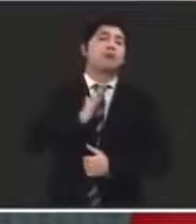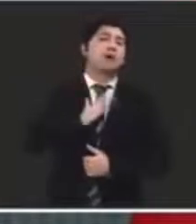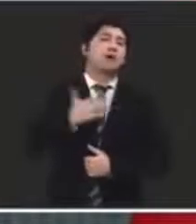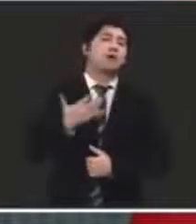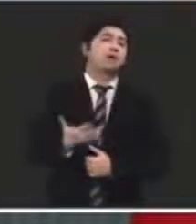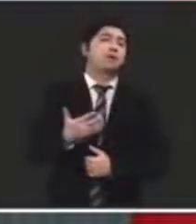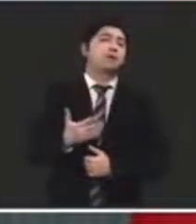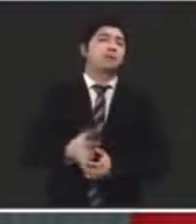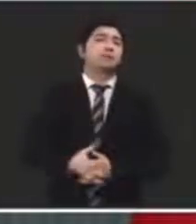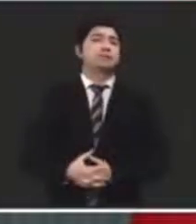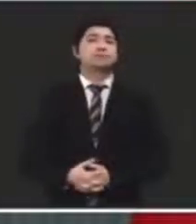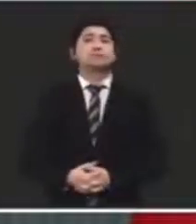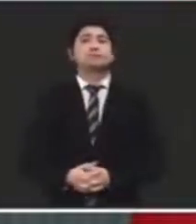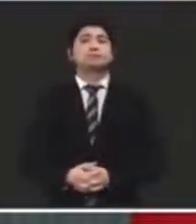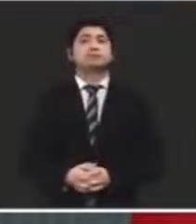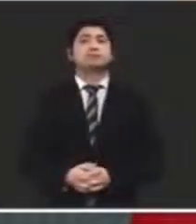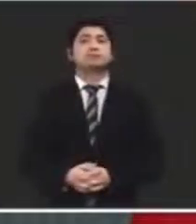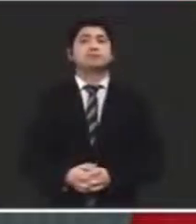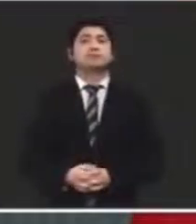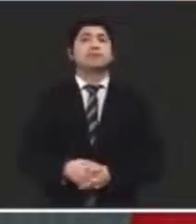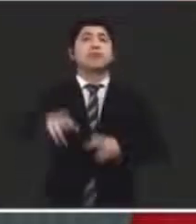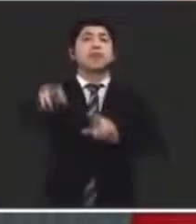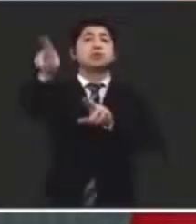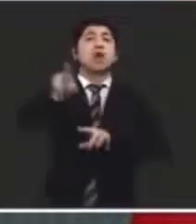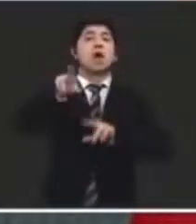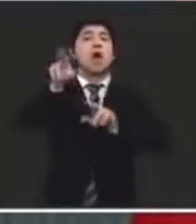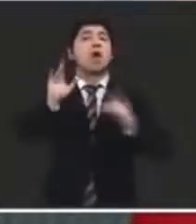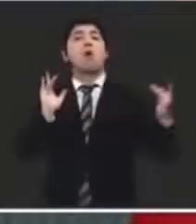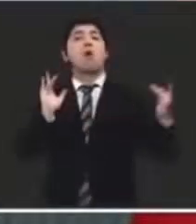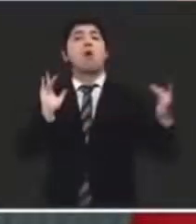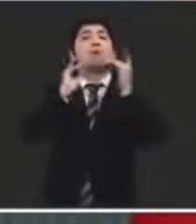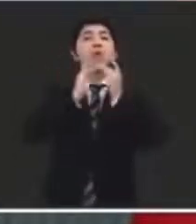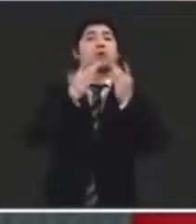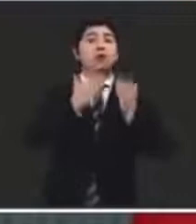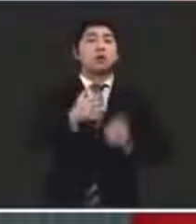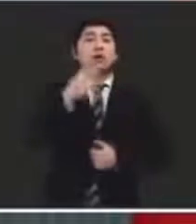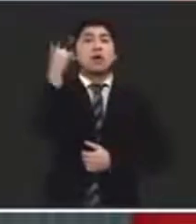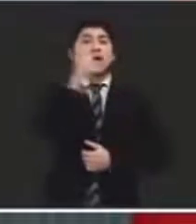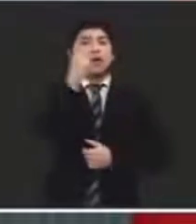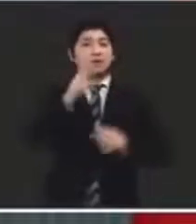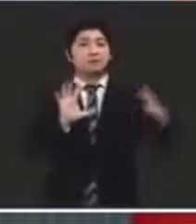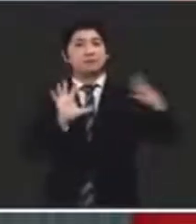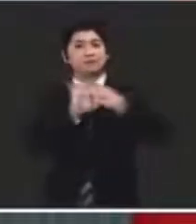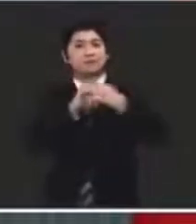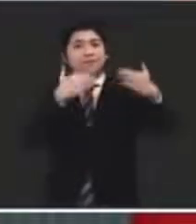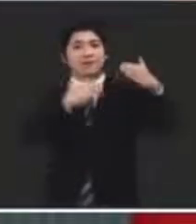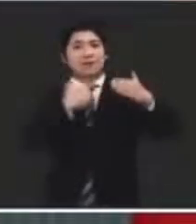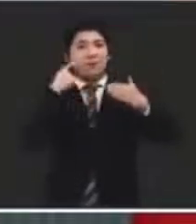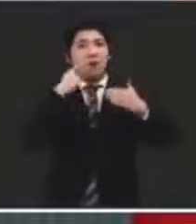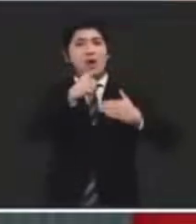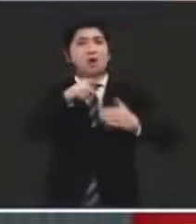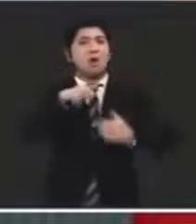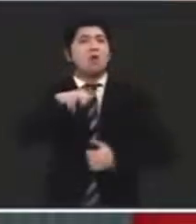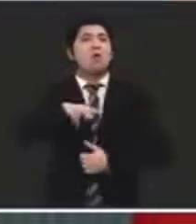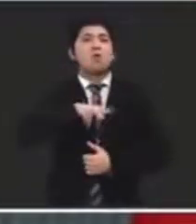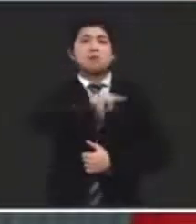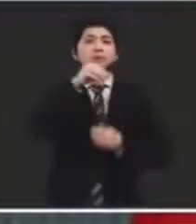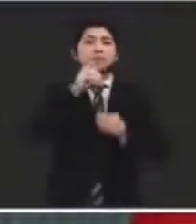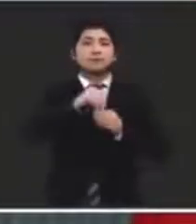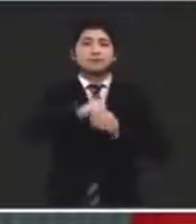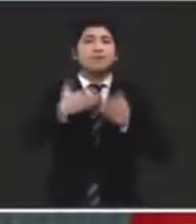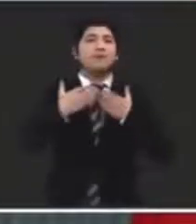durumdayız Çanakkale Köprüsü ile iki kıta arasındaki geçişte yaşanan